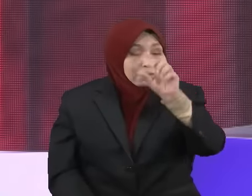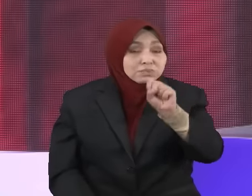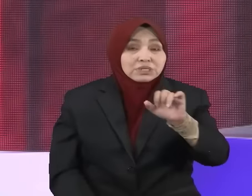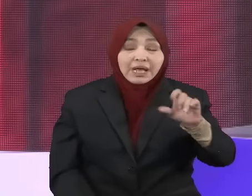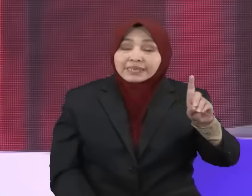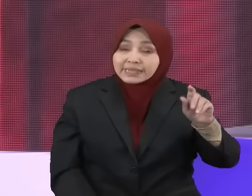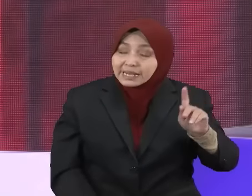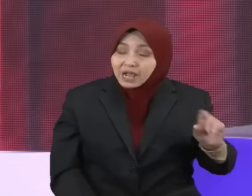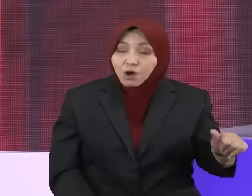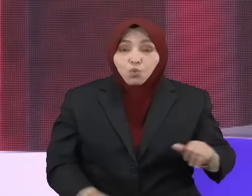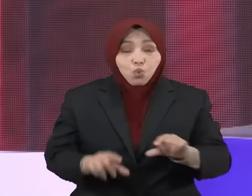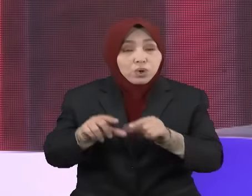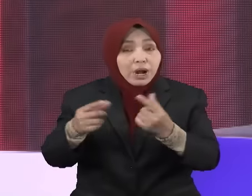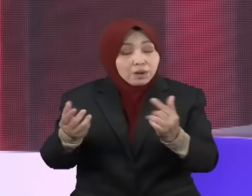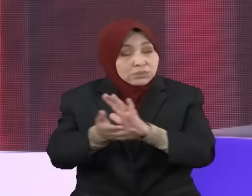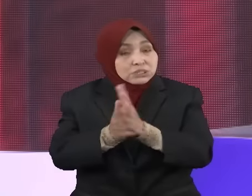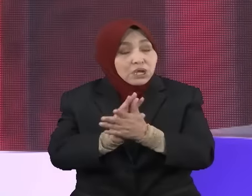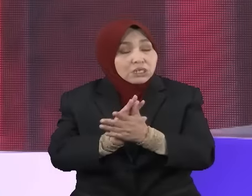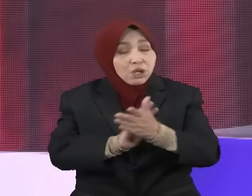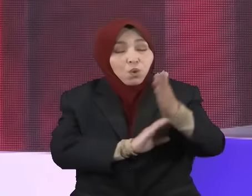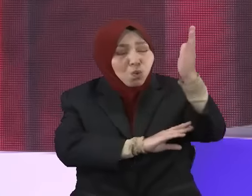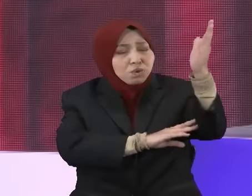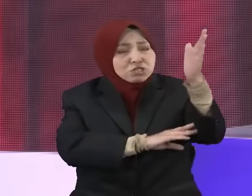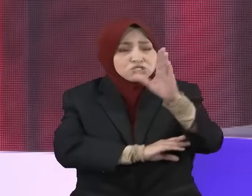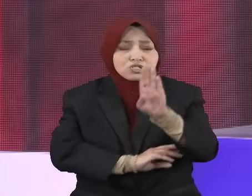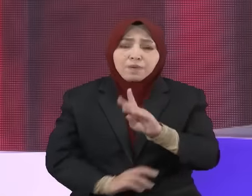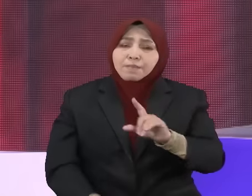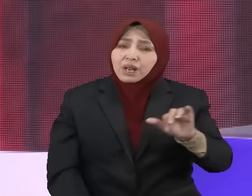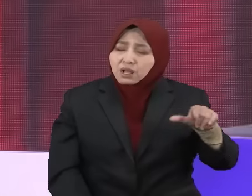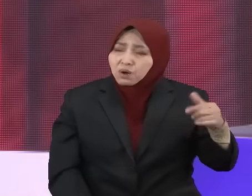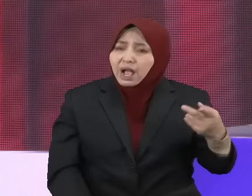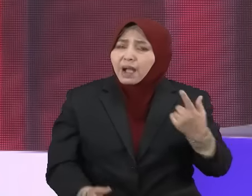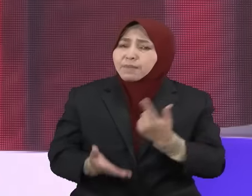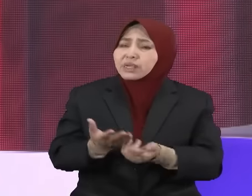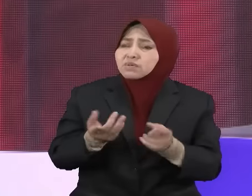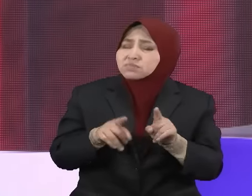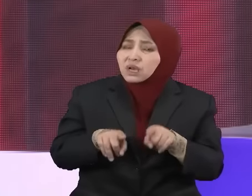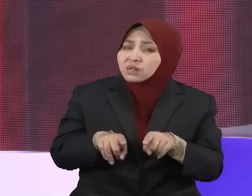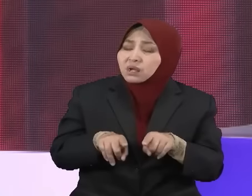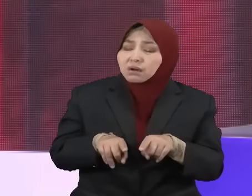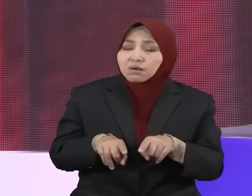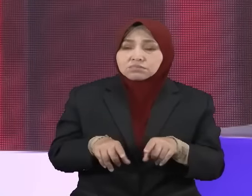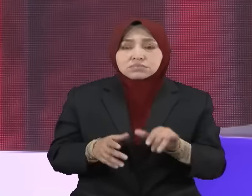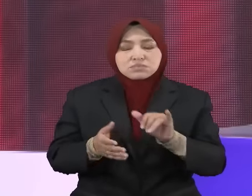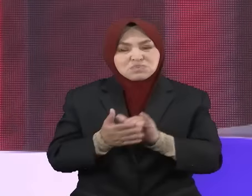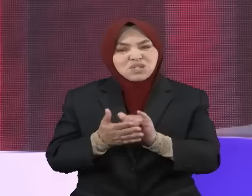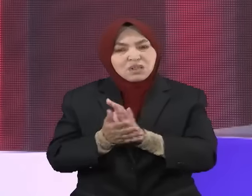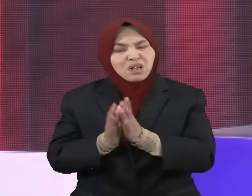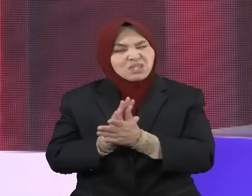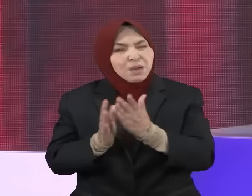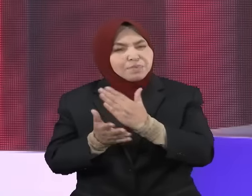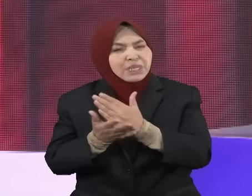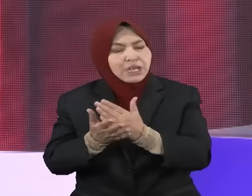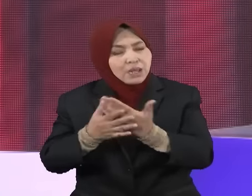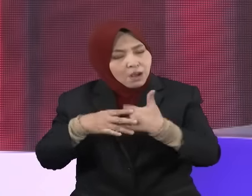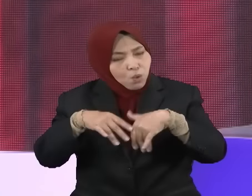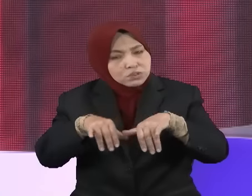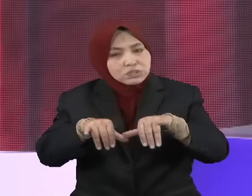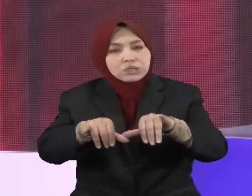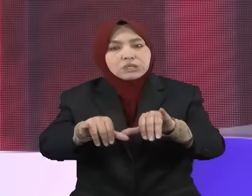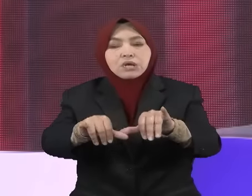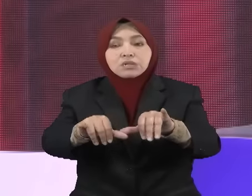bahawa Al-Quran sebagai hujjatul baligha ini, kesannya apa? Ia adalah sesuatu yang konsisten, Ustaz. Di